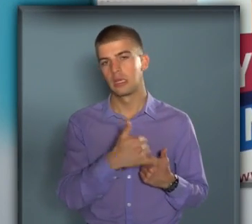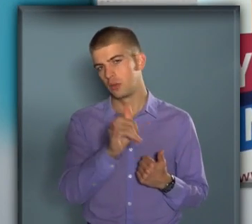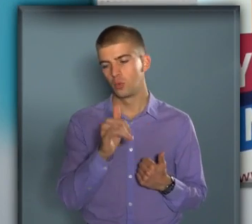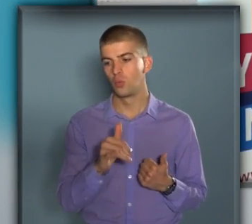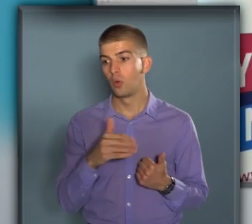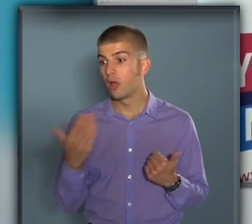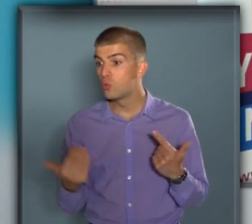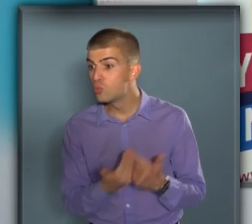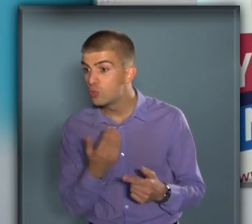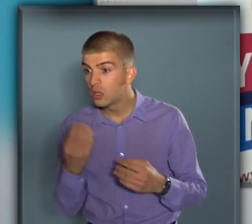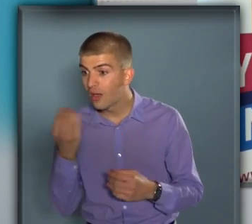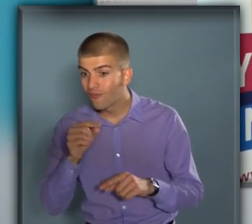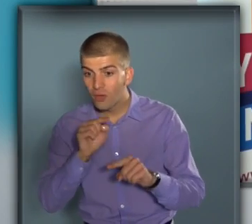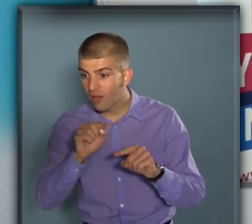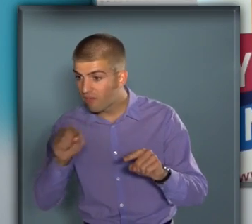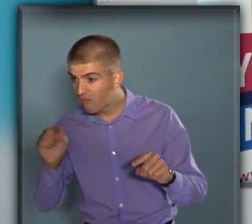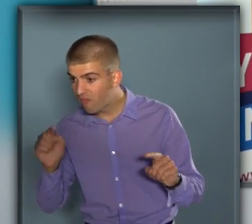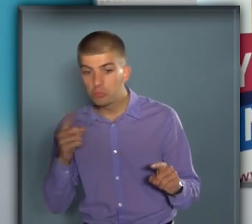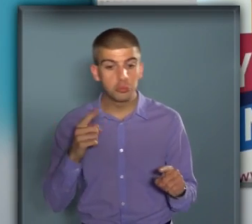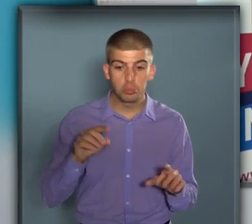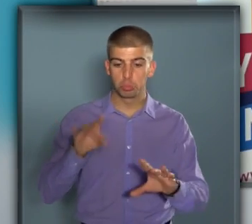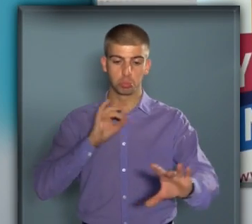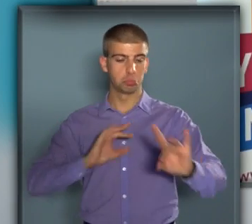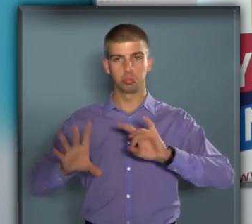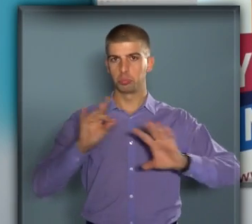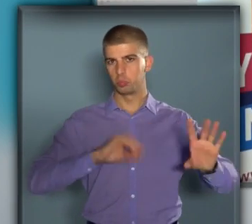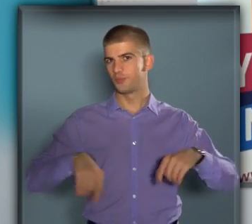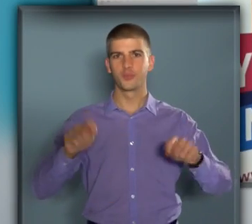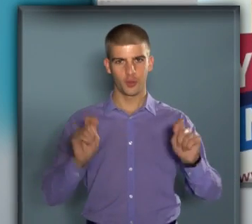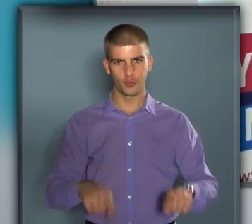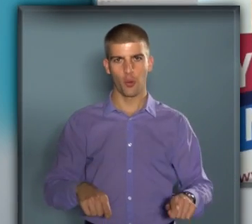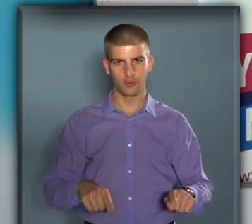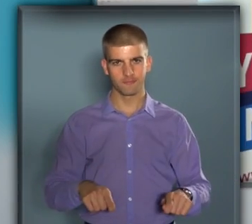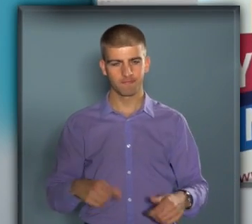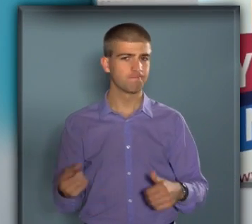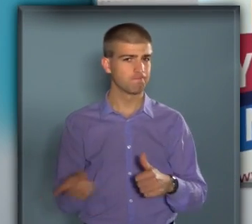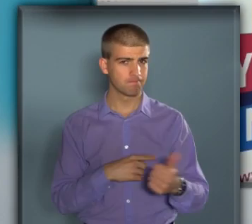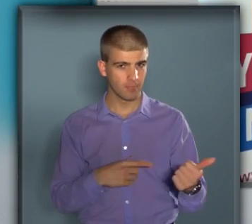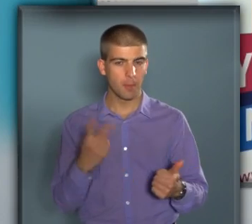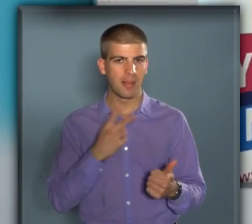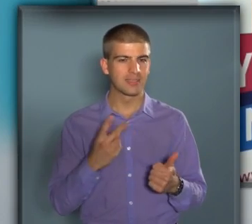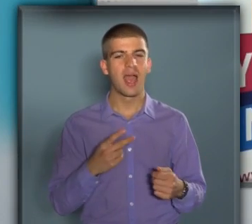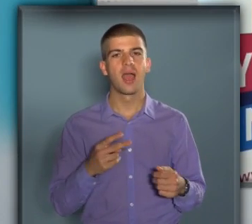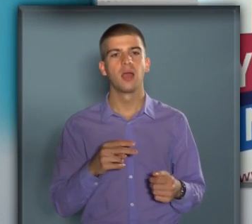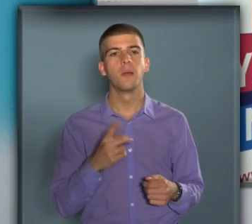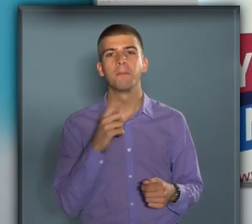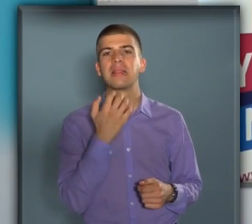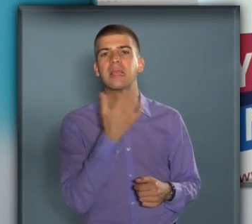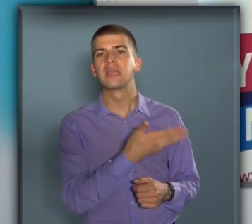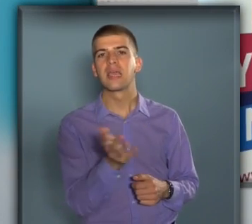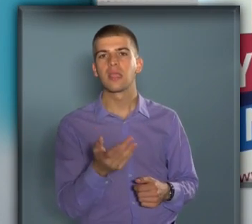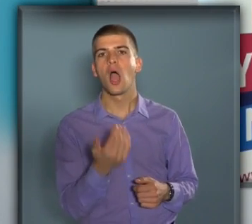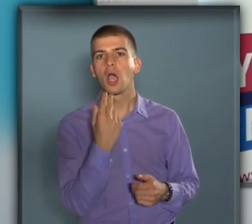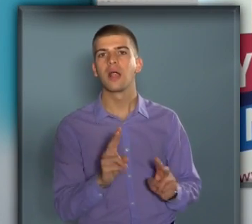új tanfolyamokat indítsunk. Egyrészt ennek van egy olyan része, amit ugye a piac igényel vagy